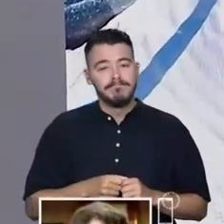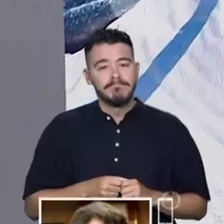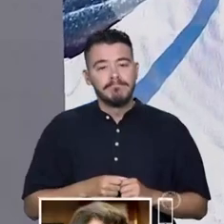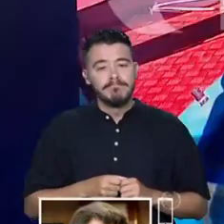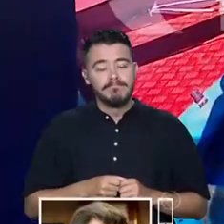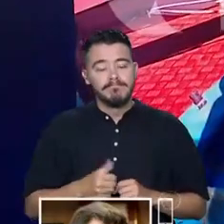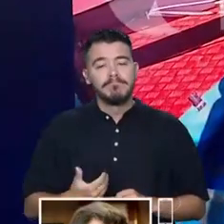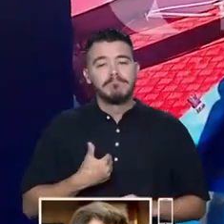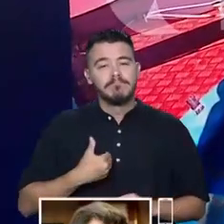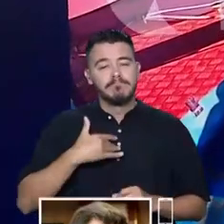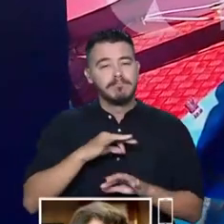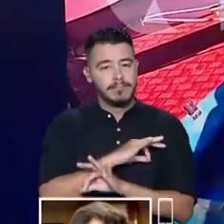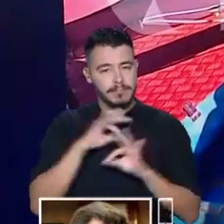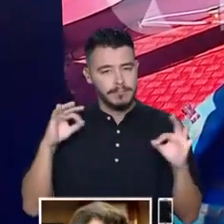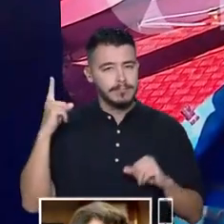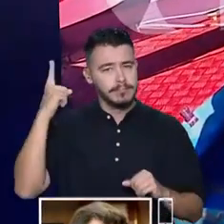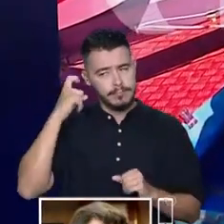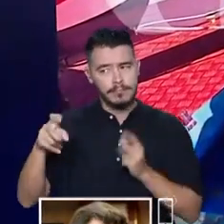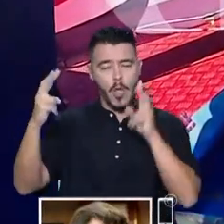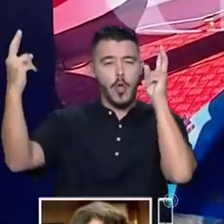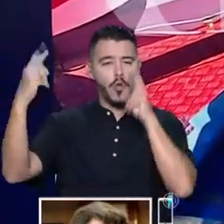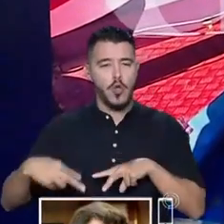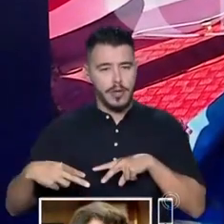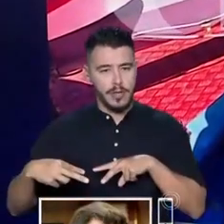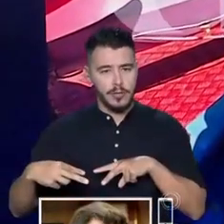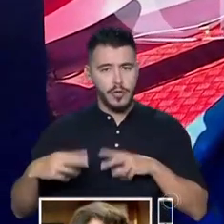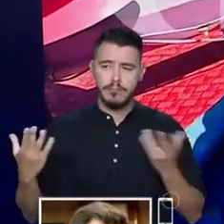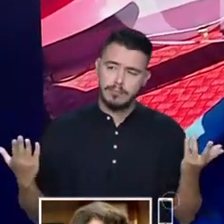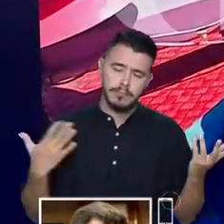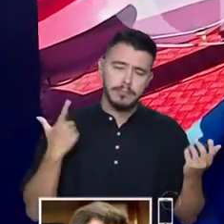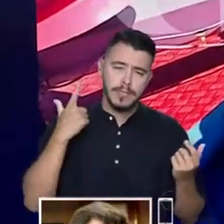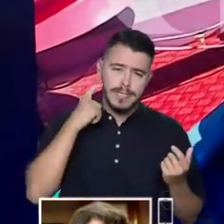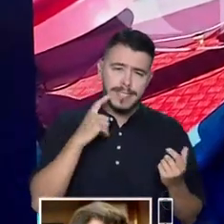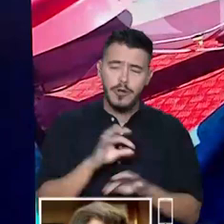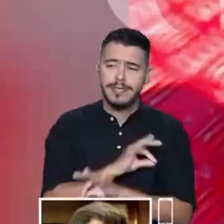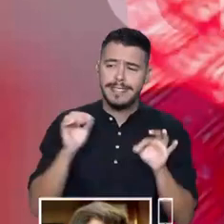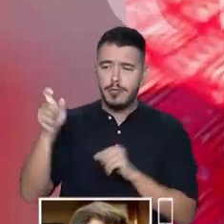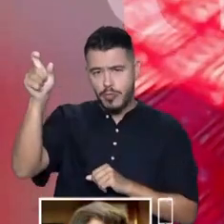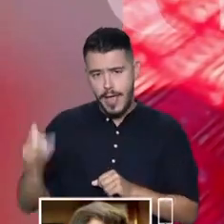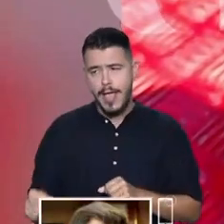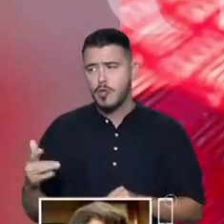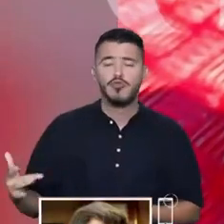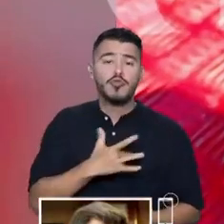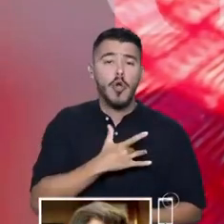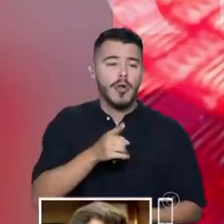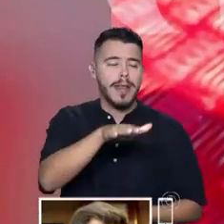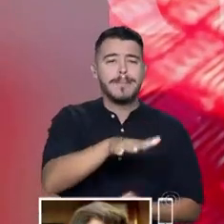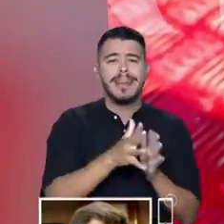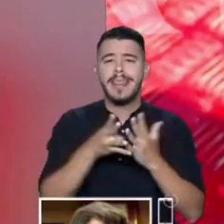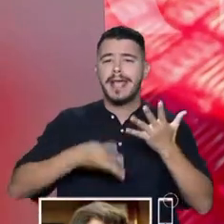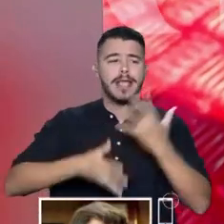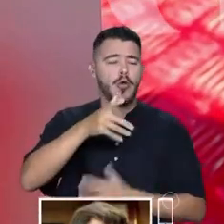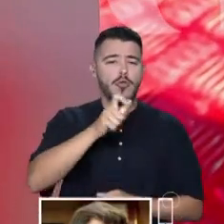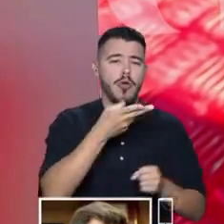γιατί το ξέρω, γιατί σας ξέρω, ότι είστε και εσείς συγκλονισμένος πρώτα απ' όλα γιατί είχατε ένα 19χρονο παιδί. Πείτε μας τι λέει